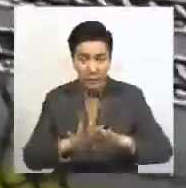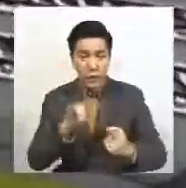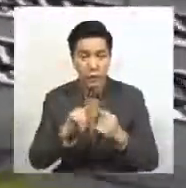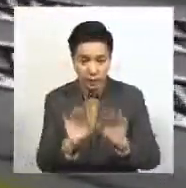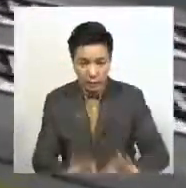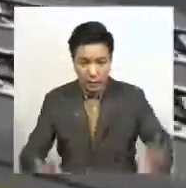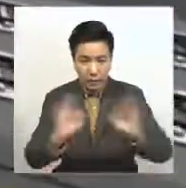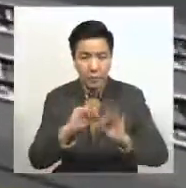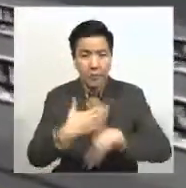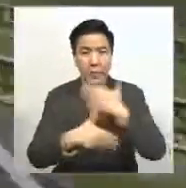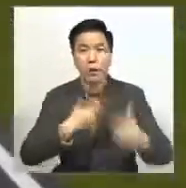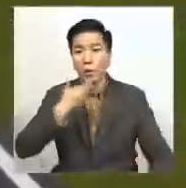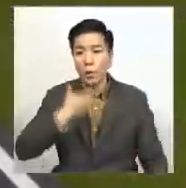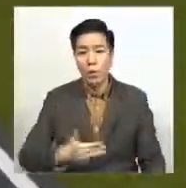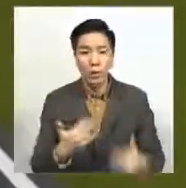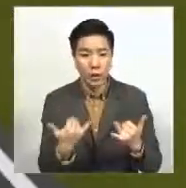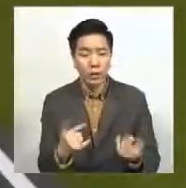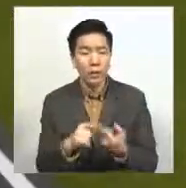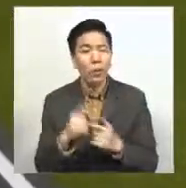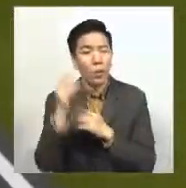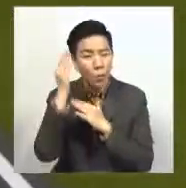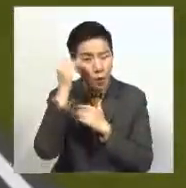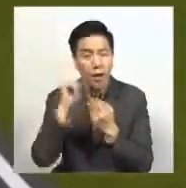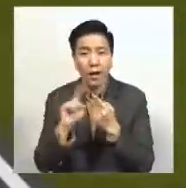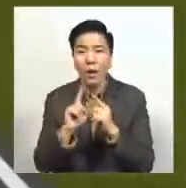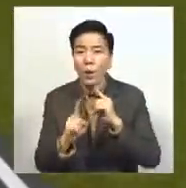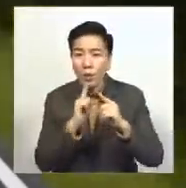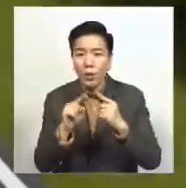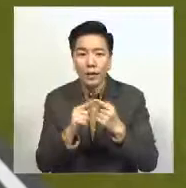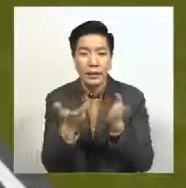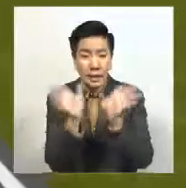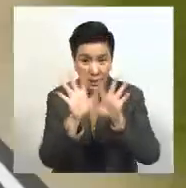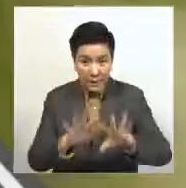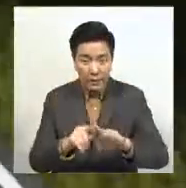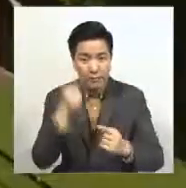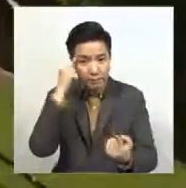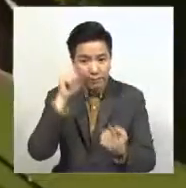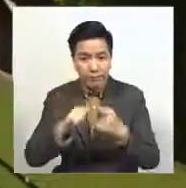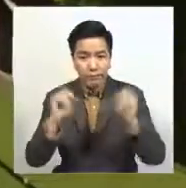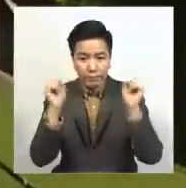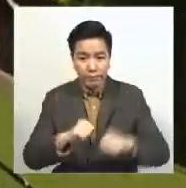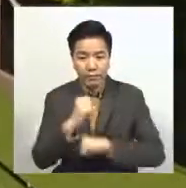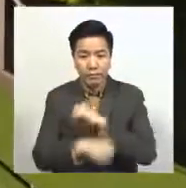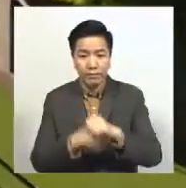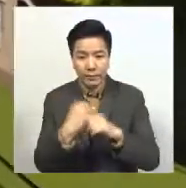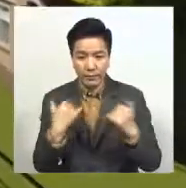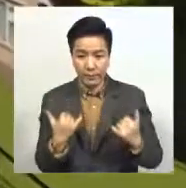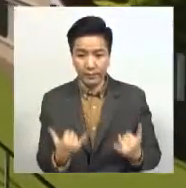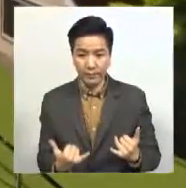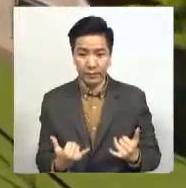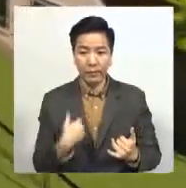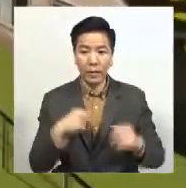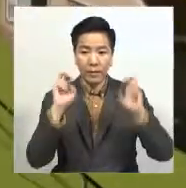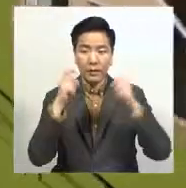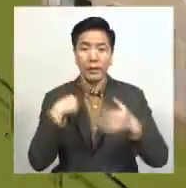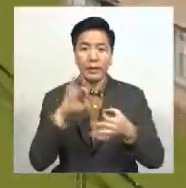ำคัญต่อการพัฒนาอย่างยั่งยืนแล้วก็หวังว่าการเจรจาอาเซบจะบรรลุผลสำเร็จภายในปีนี้ส่วน